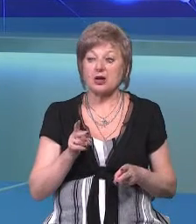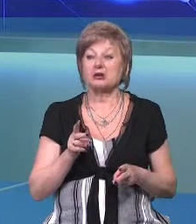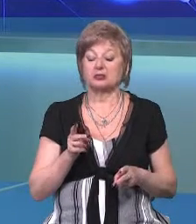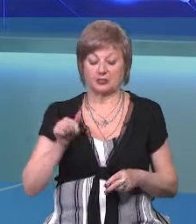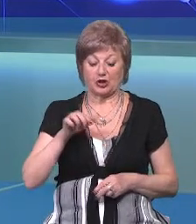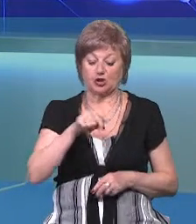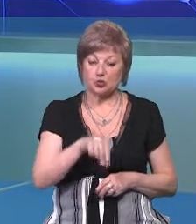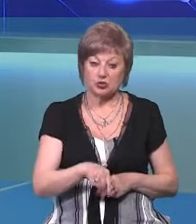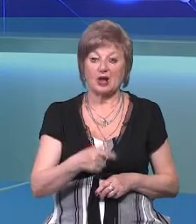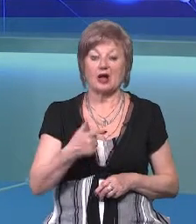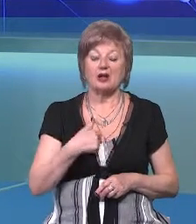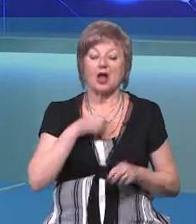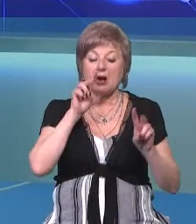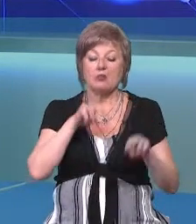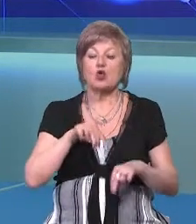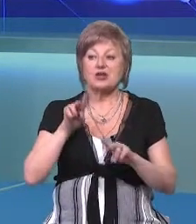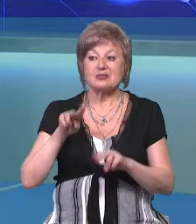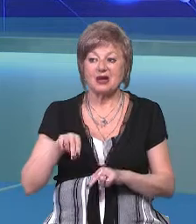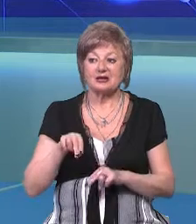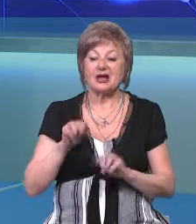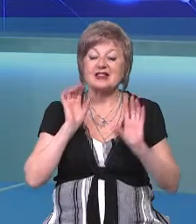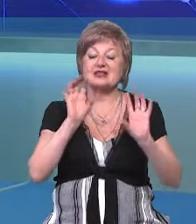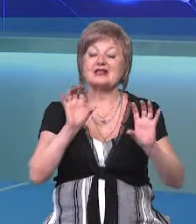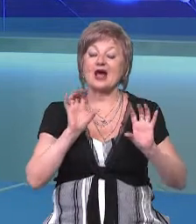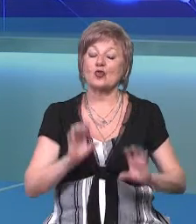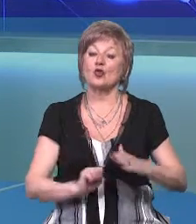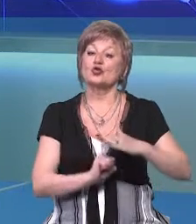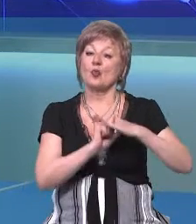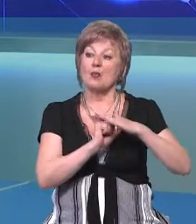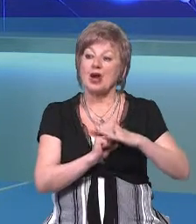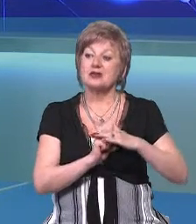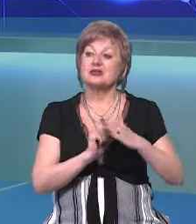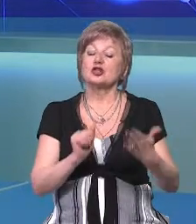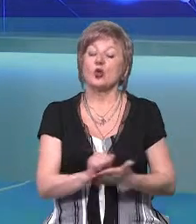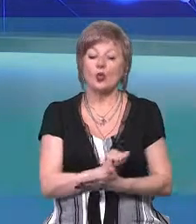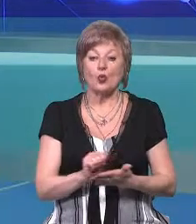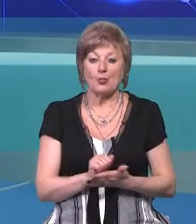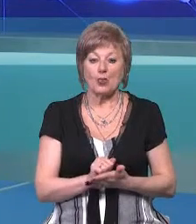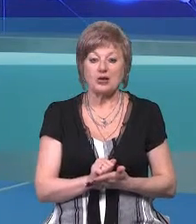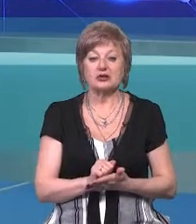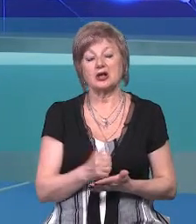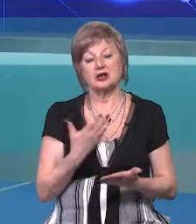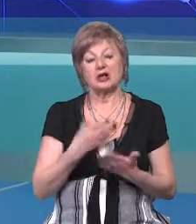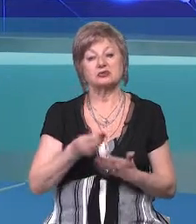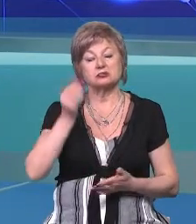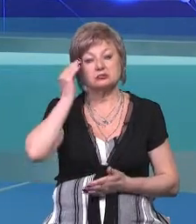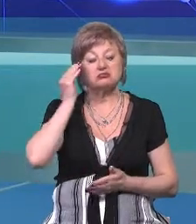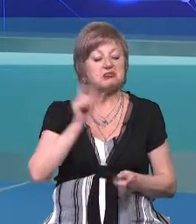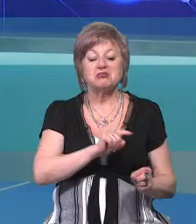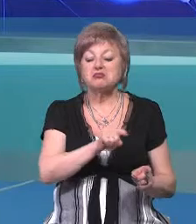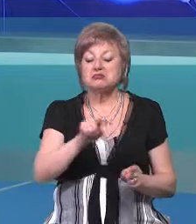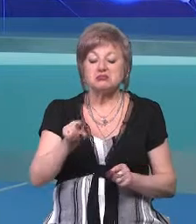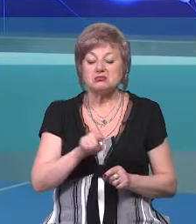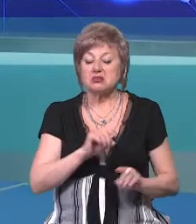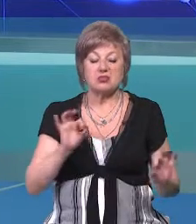я продивився законодавчу базу, нормативні документи, і на свій подив ніде не